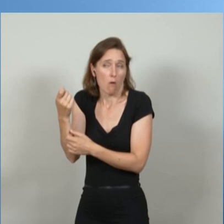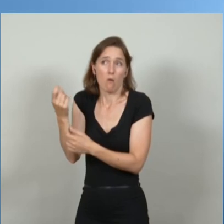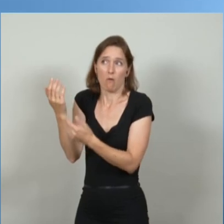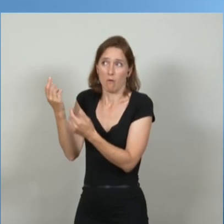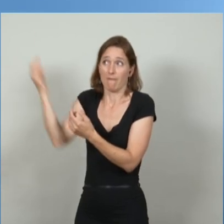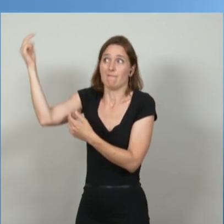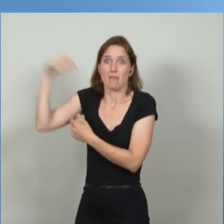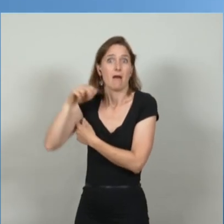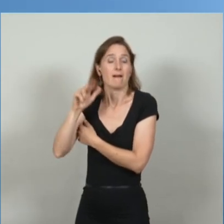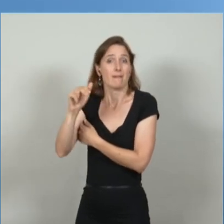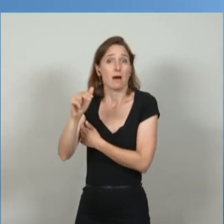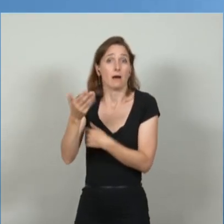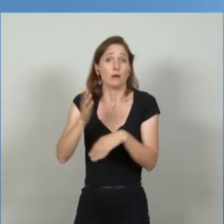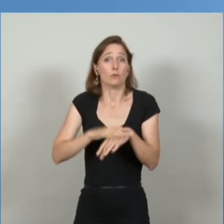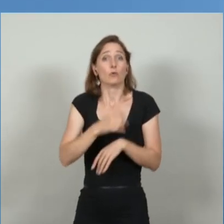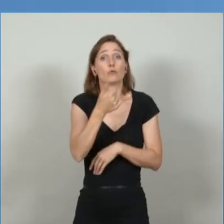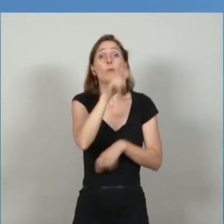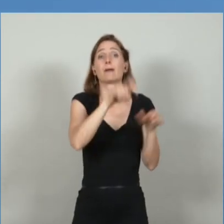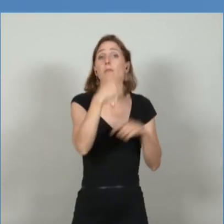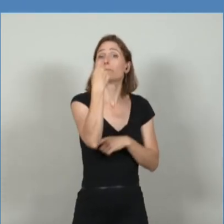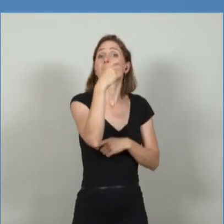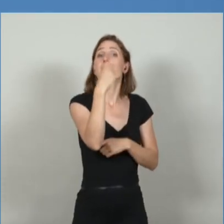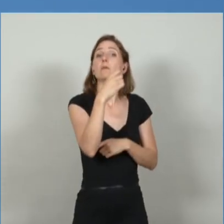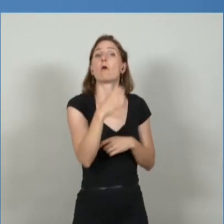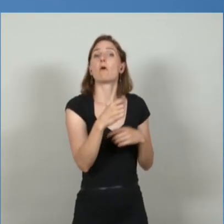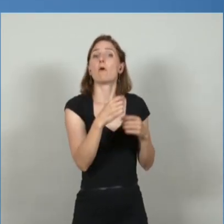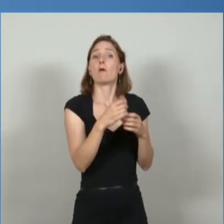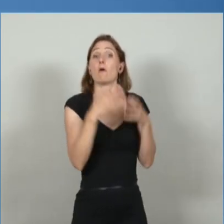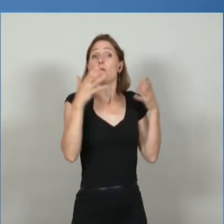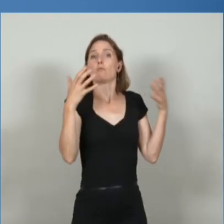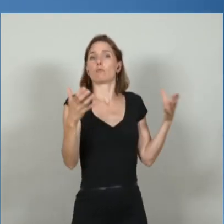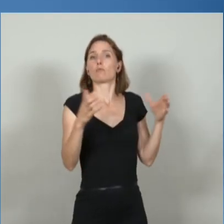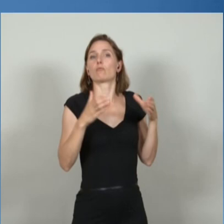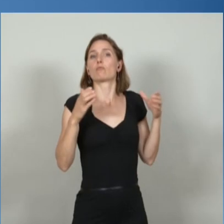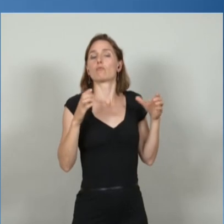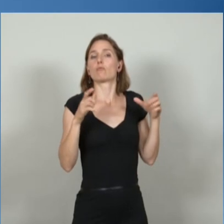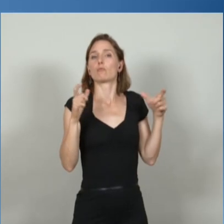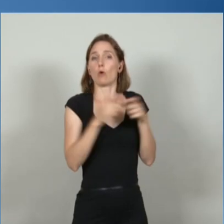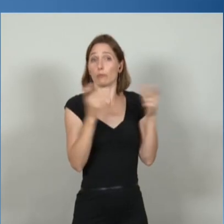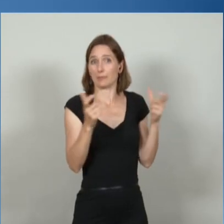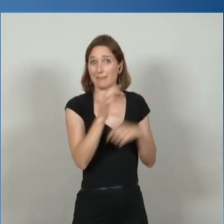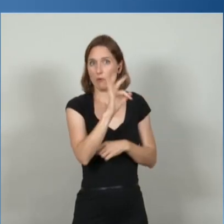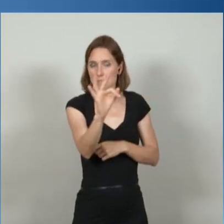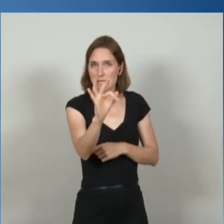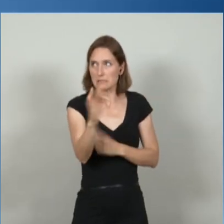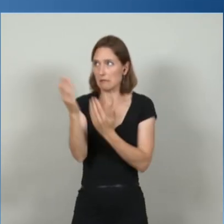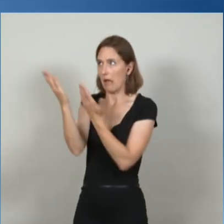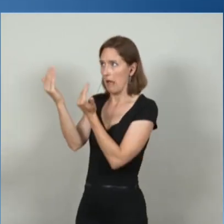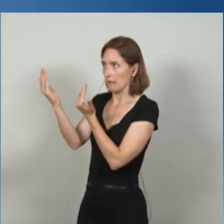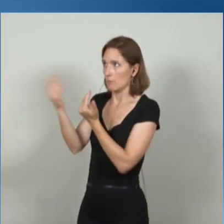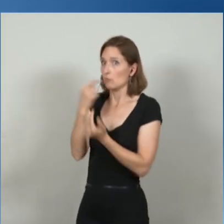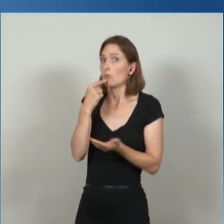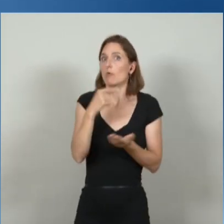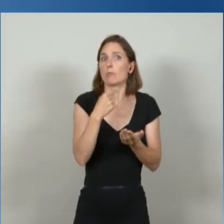deux PDG de grands groupes français avaient fait le déplacement exprès pour le voir profitant de sa venue pour inaugurer une